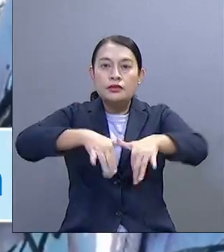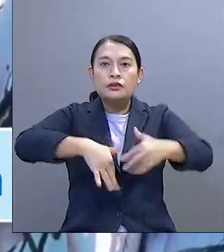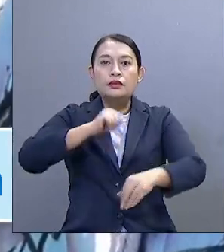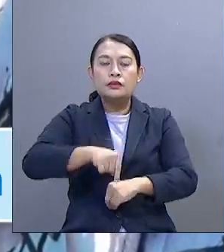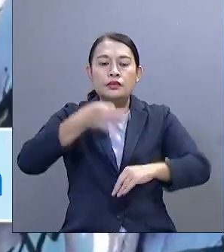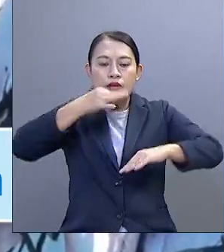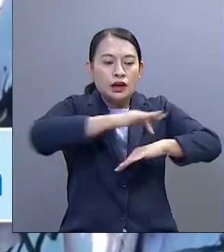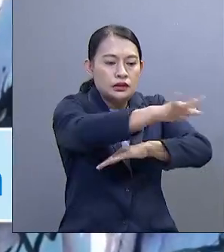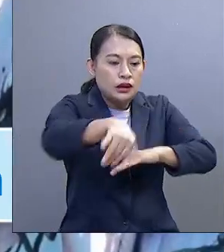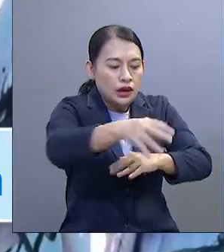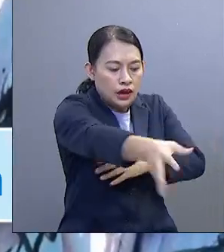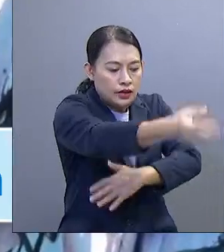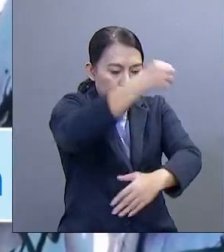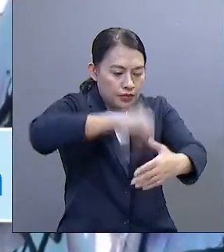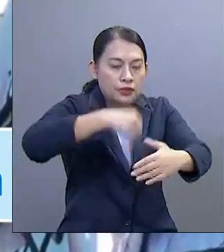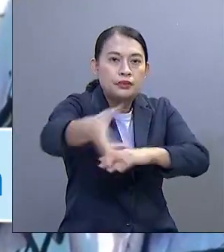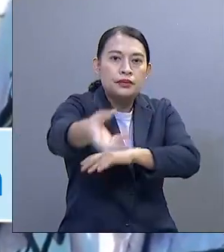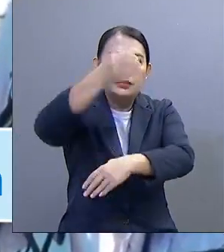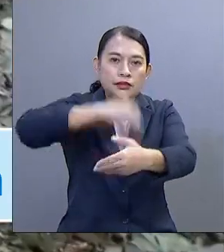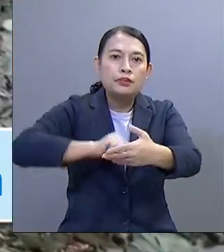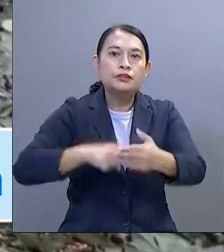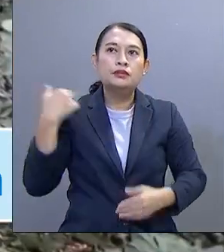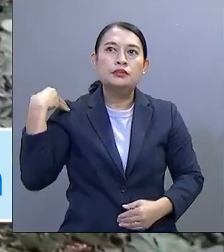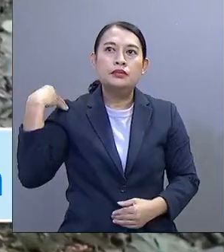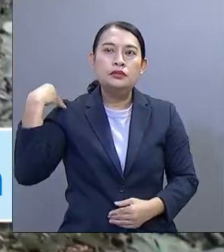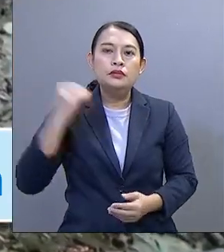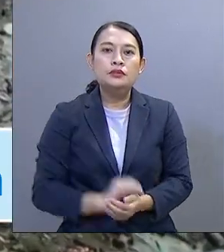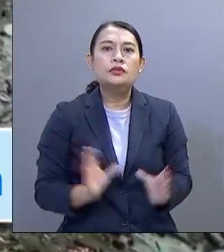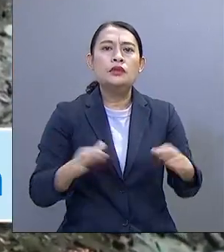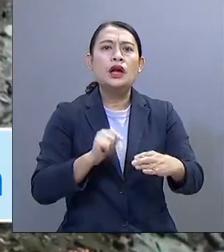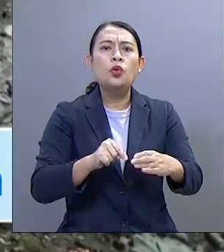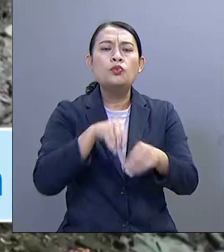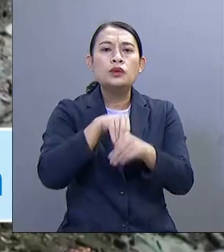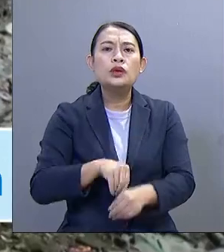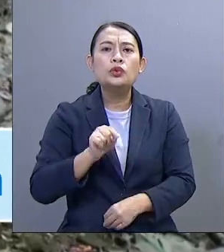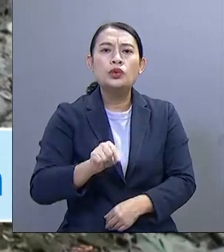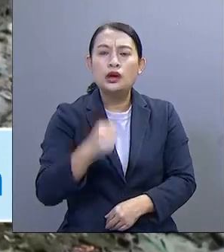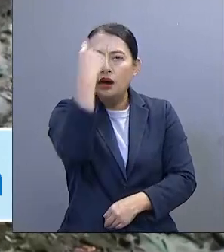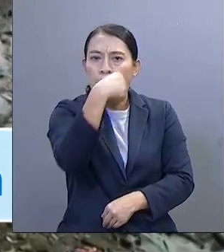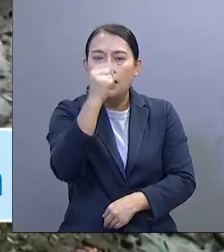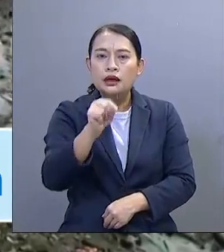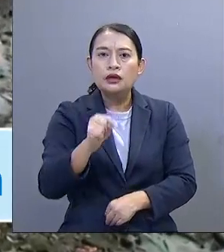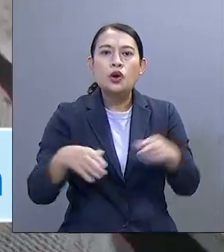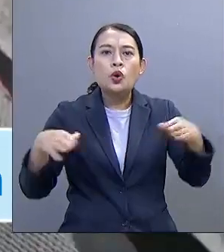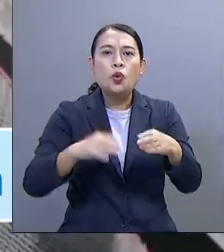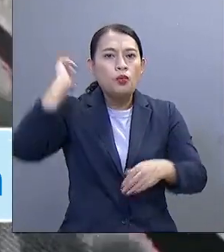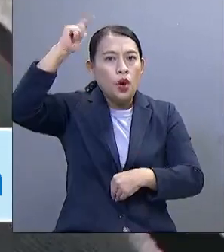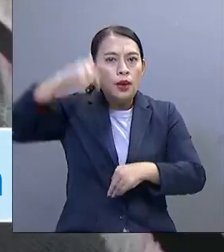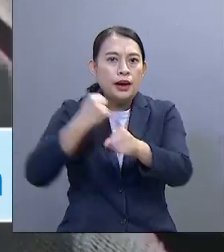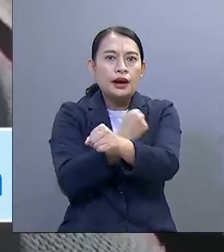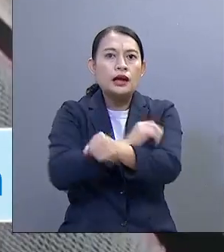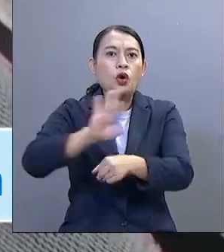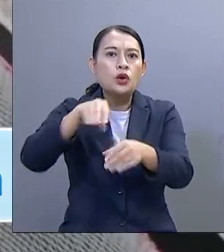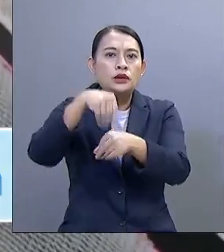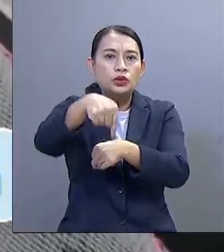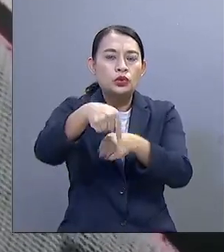ทะLe และบนบกนะคะแตทีนี้ในการอยู่อาสสัขกุมแ่งงานต่างชาตนะคะแล้วก็การเข้าใจ นิnow เรการดูแล